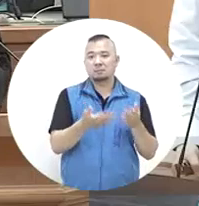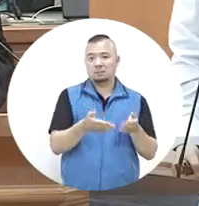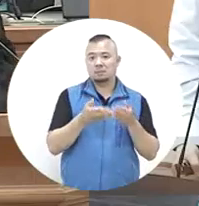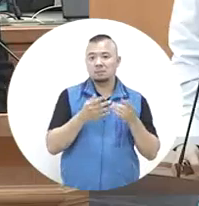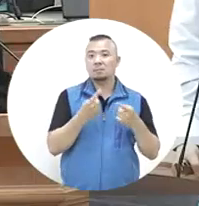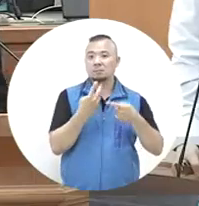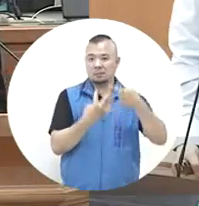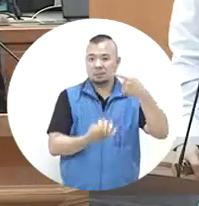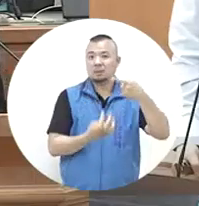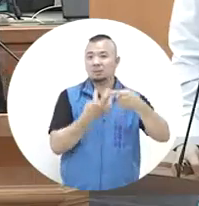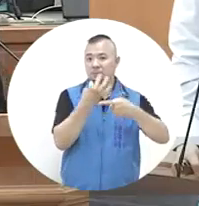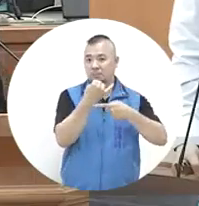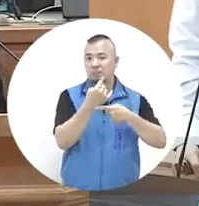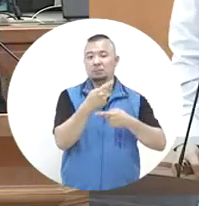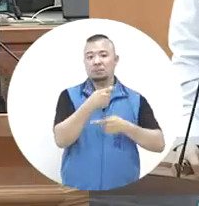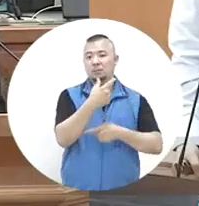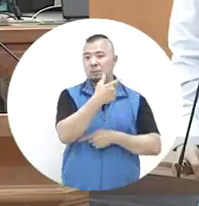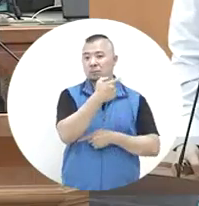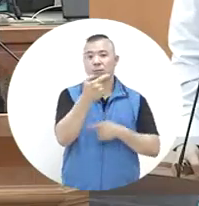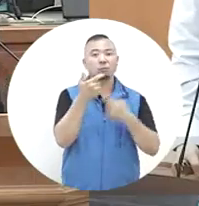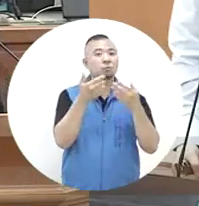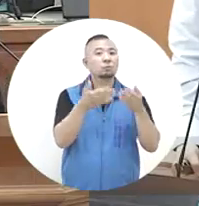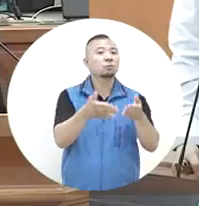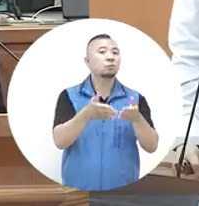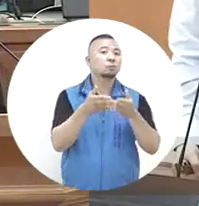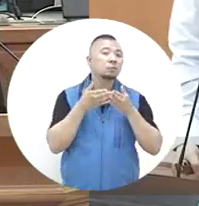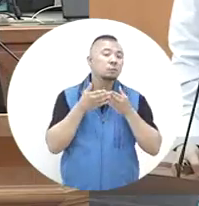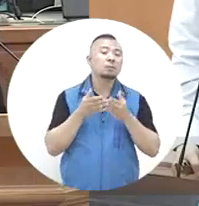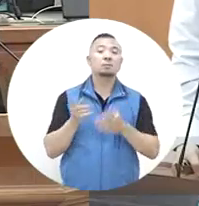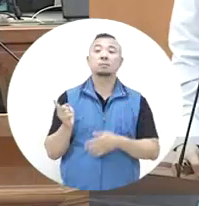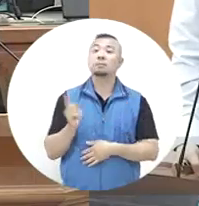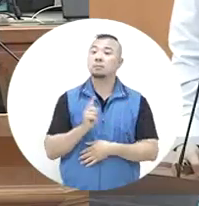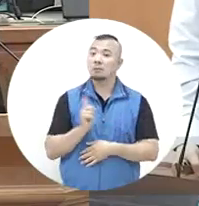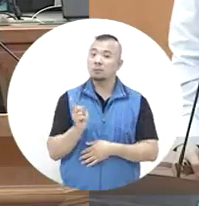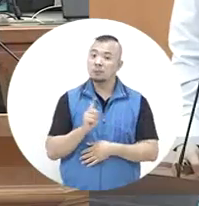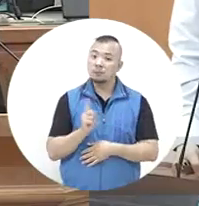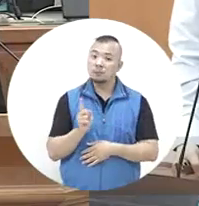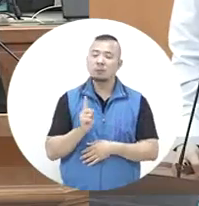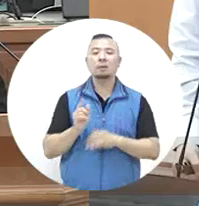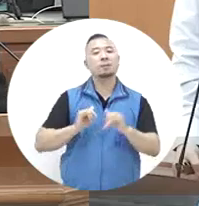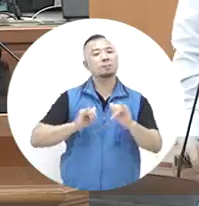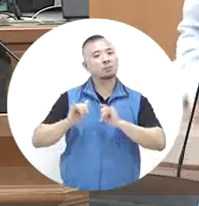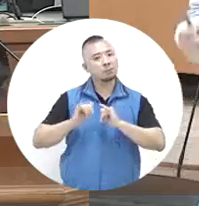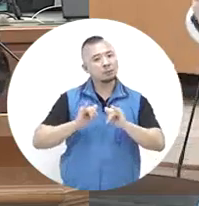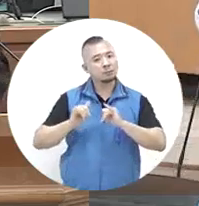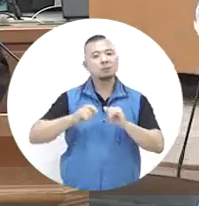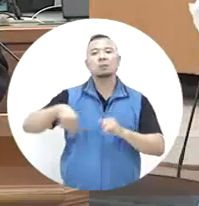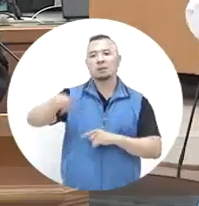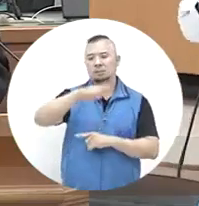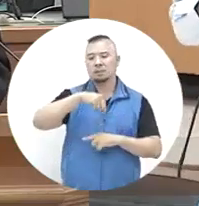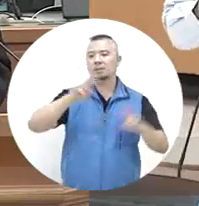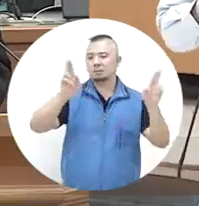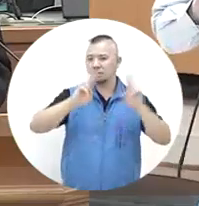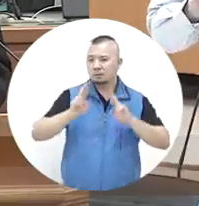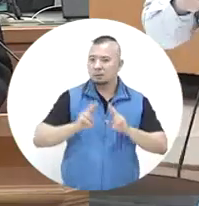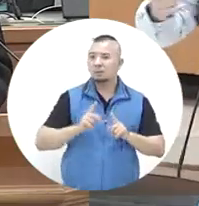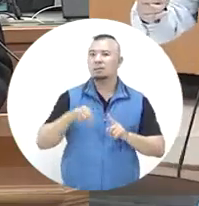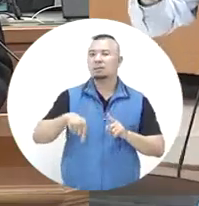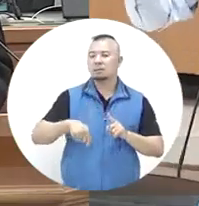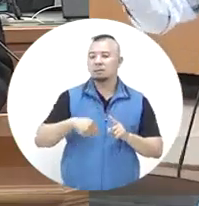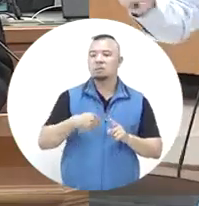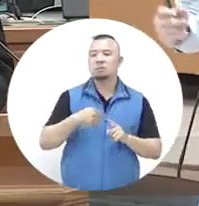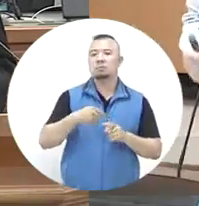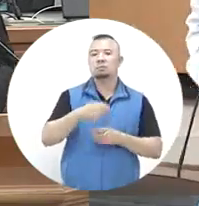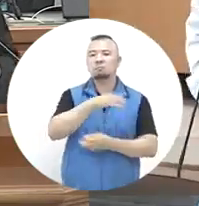的最重要，你就是让民众绝对不能缺电。 好，谢谢市长。那我大概知道齁，就